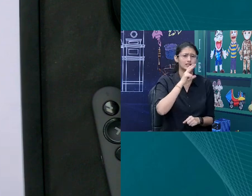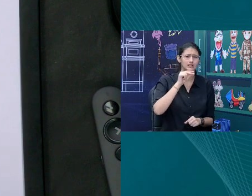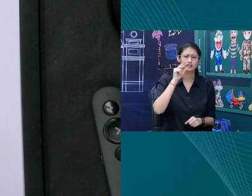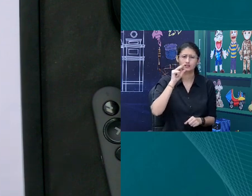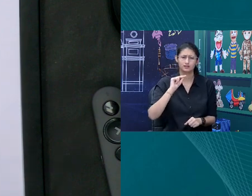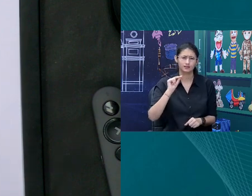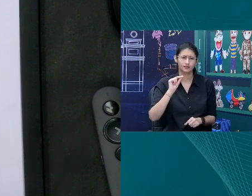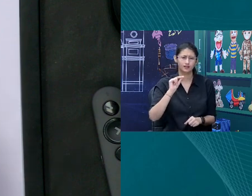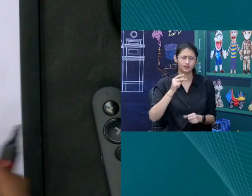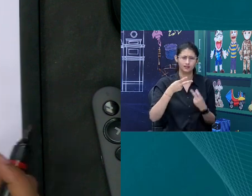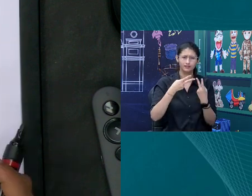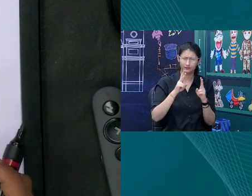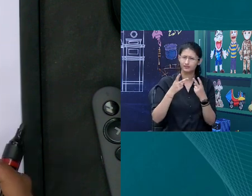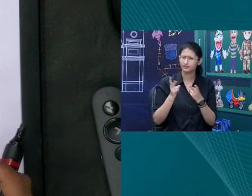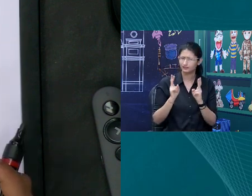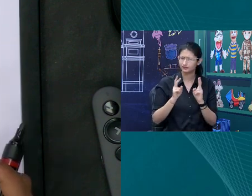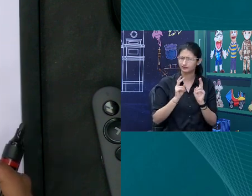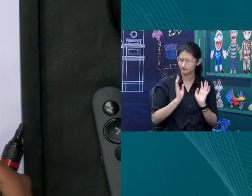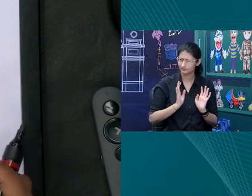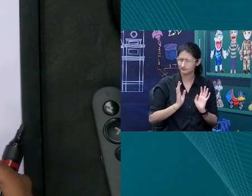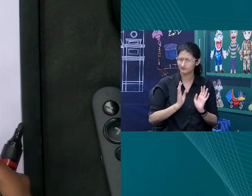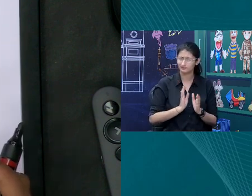डिफरेंस देख का रहे हैं